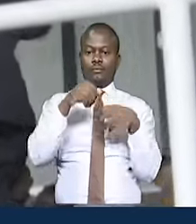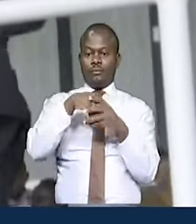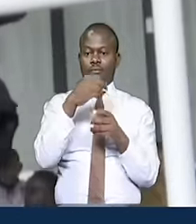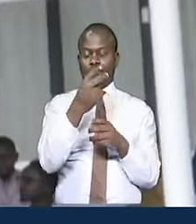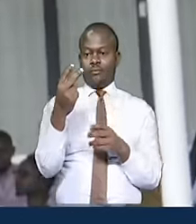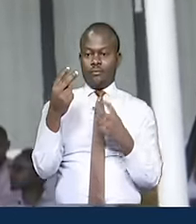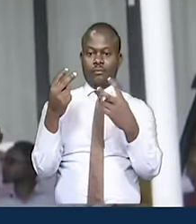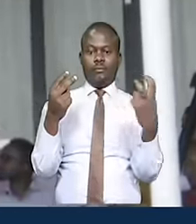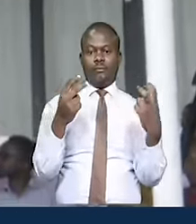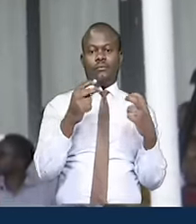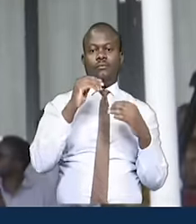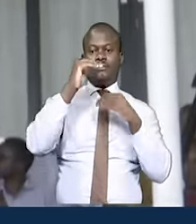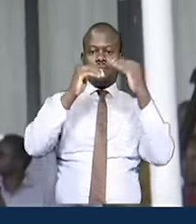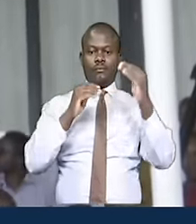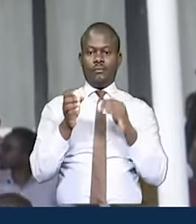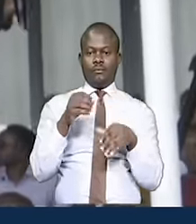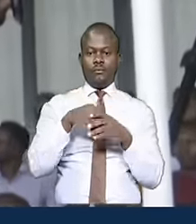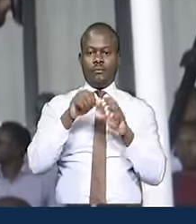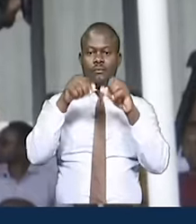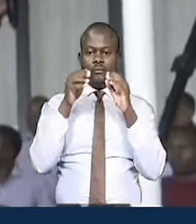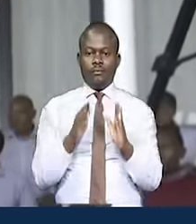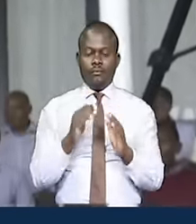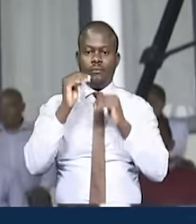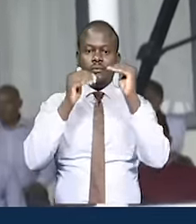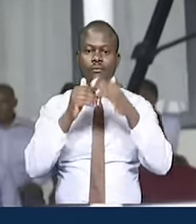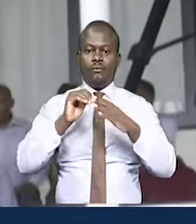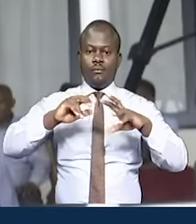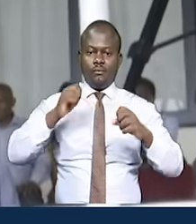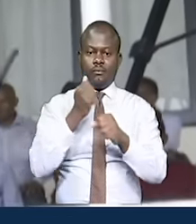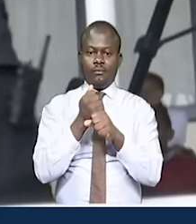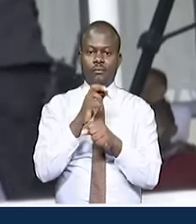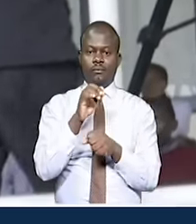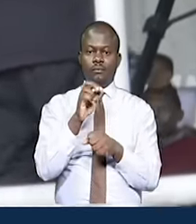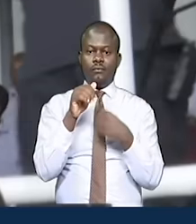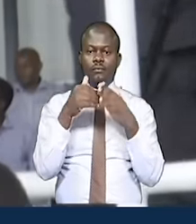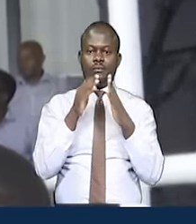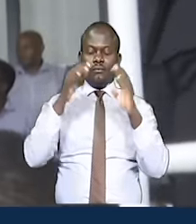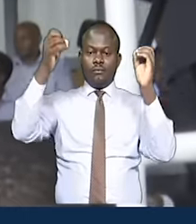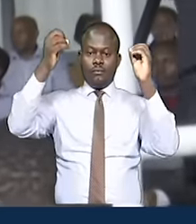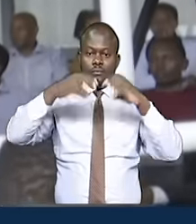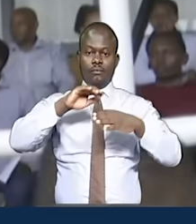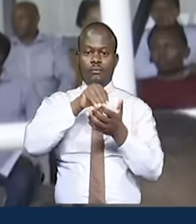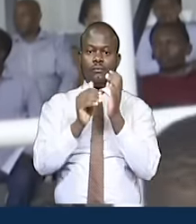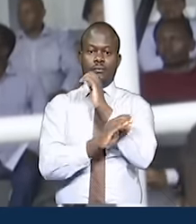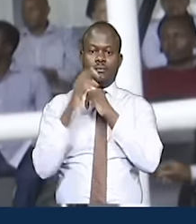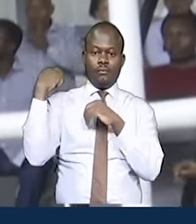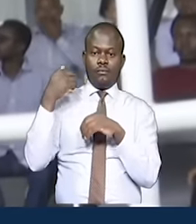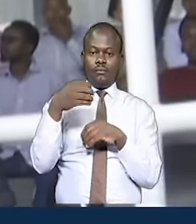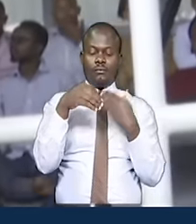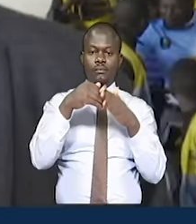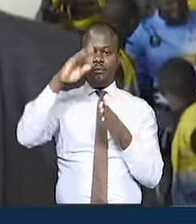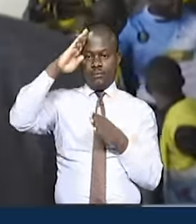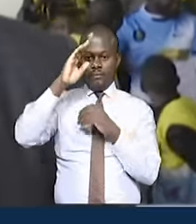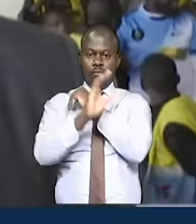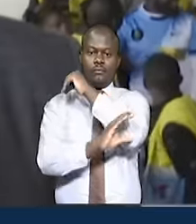babiri bahagarariye inzego zirimo koperative z'abamotari, urwego ngenzuramikorere RURA, umujyi wa Kigali, ikigo cy'igihugu gishinzwe amakoperative na polisi